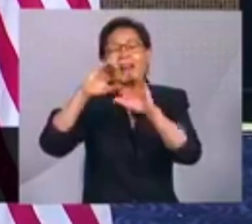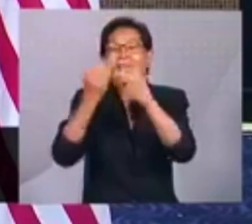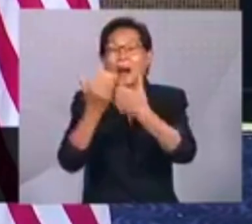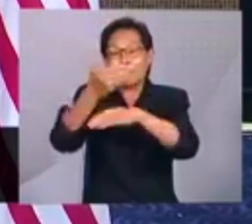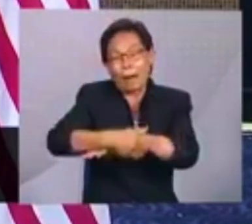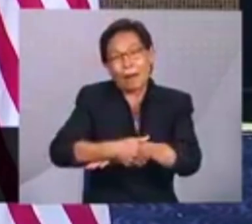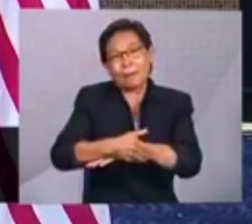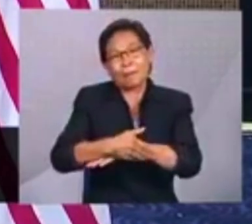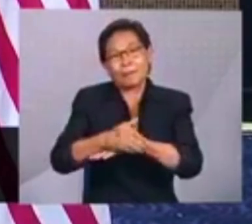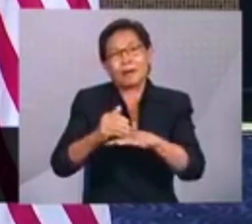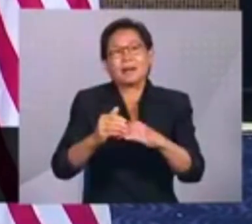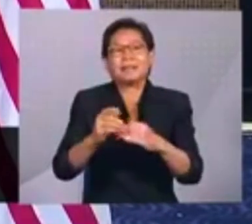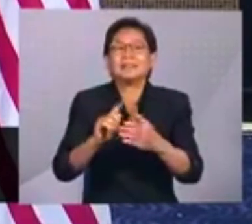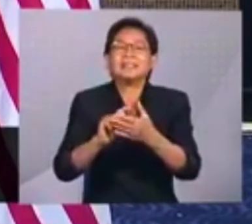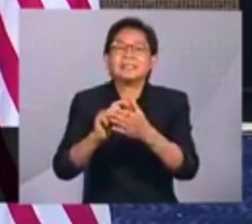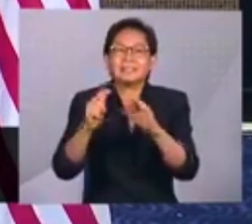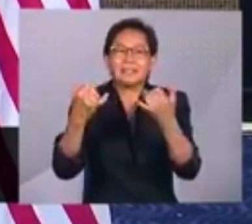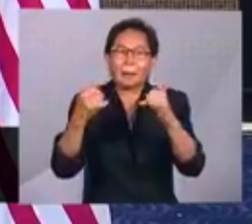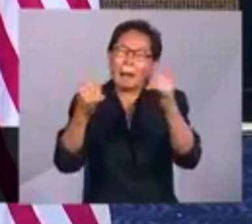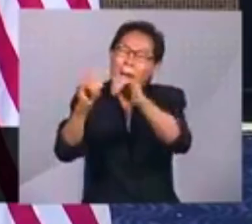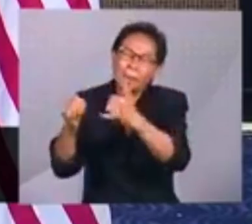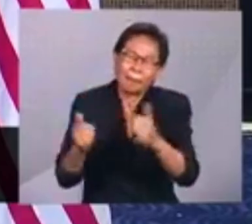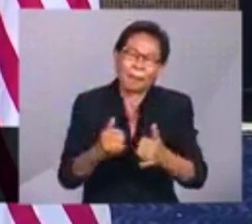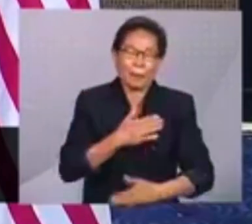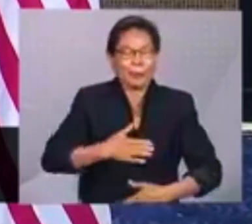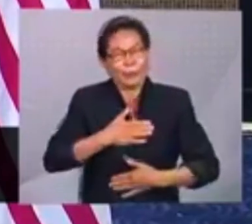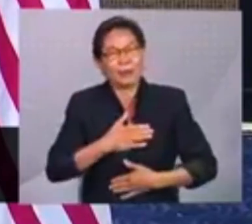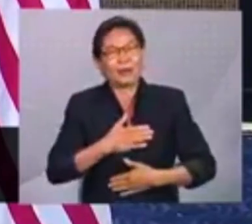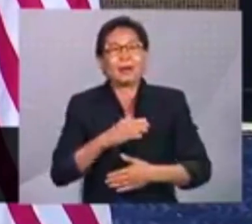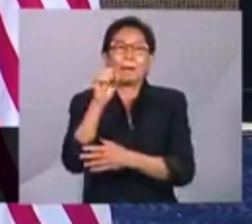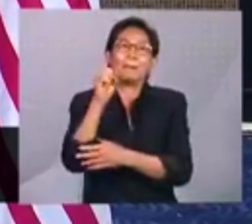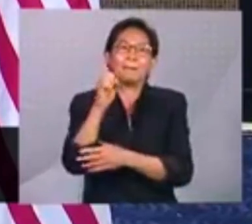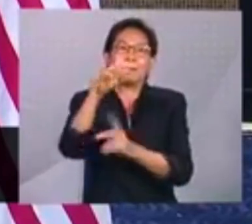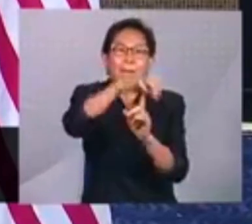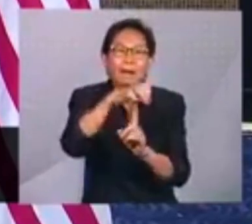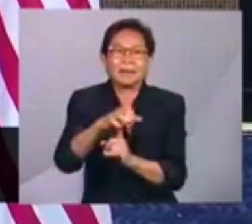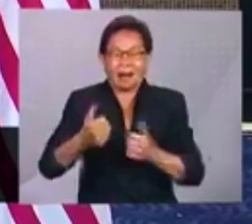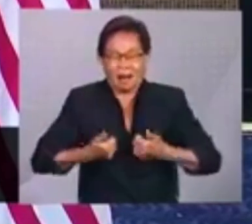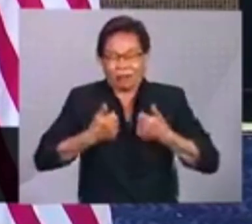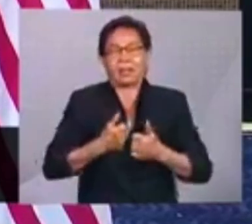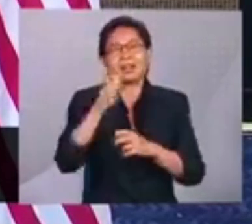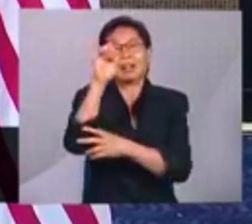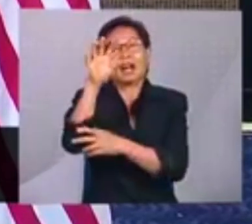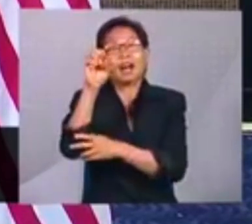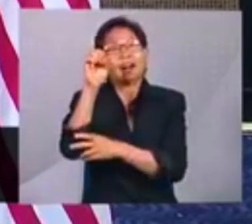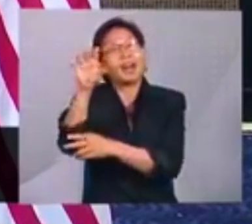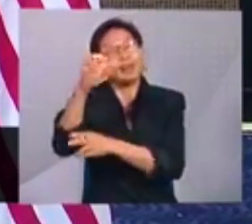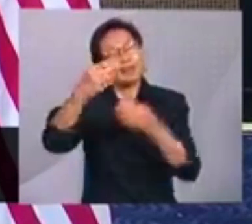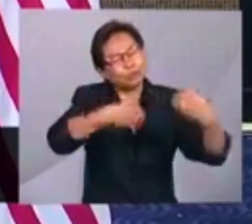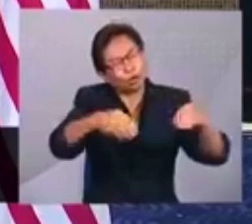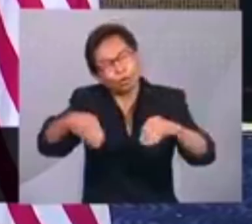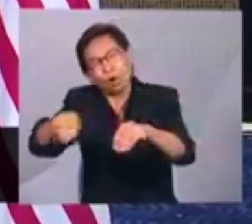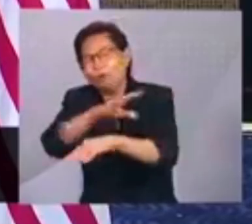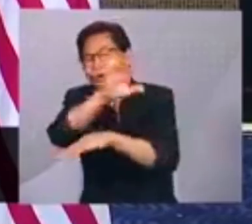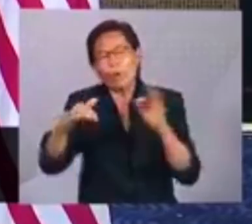tema bazar Ramadhan bazar fitri atau kanibal jualan dan semua